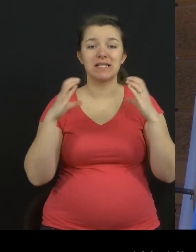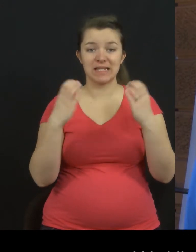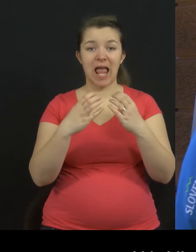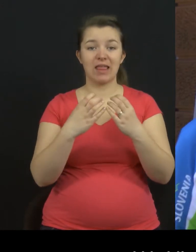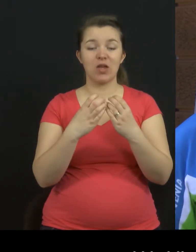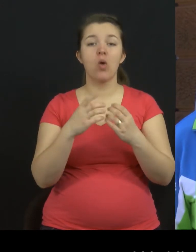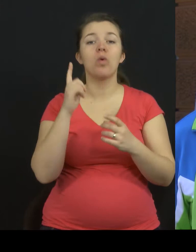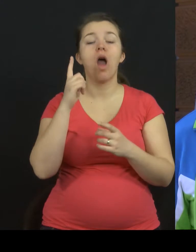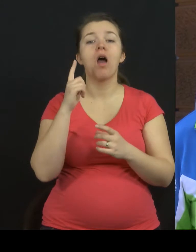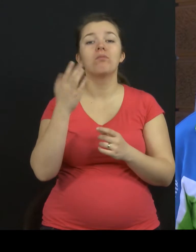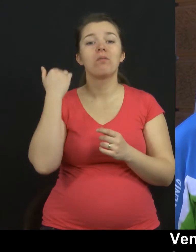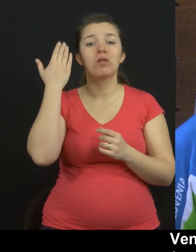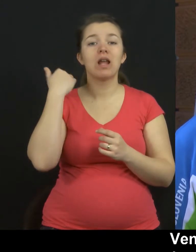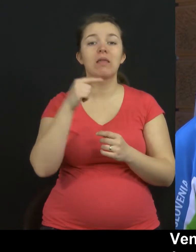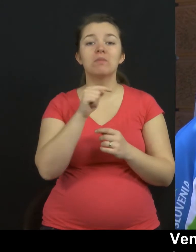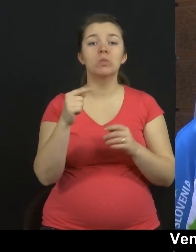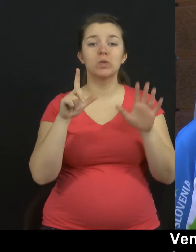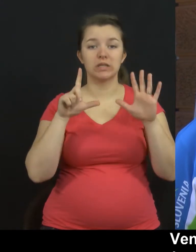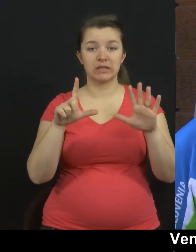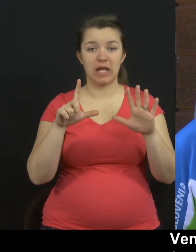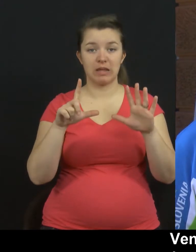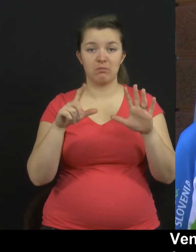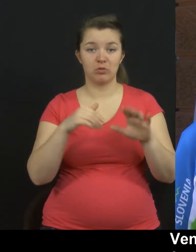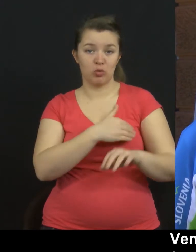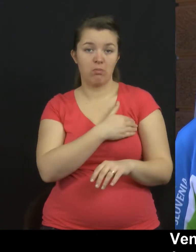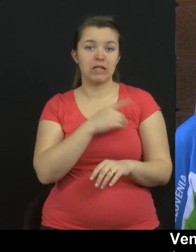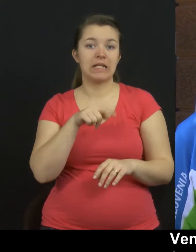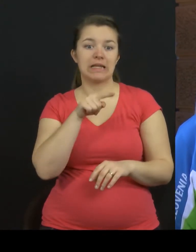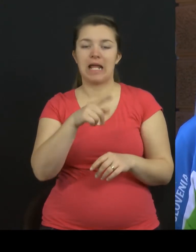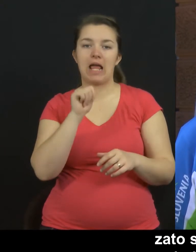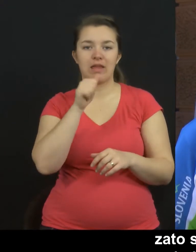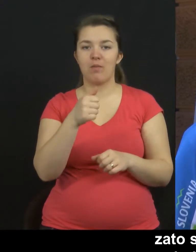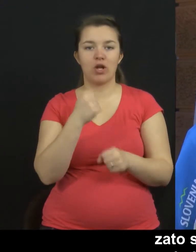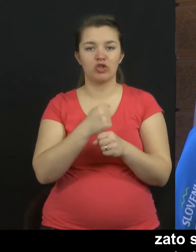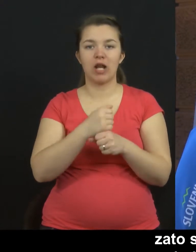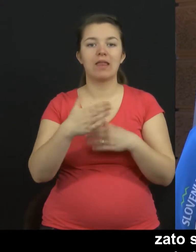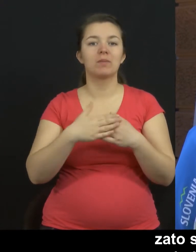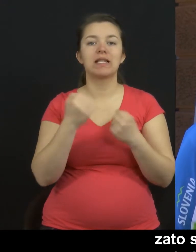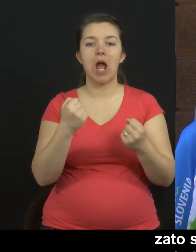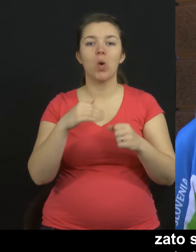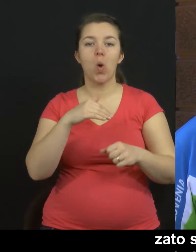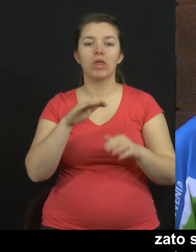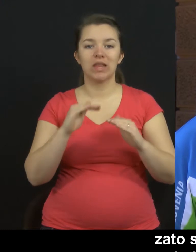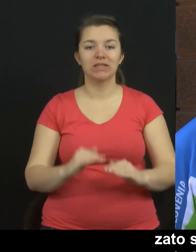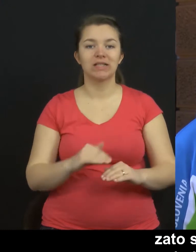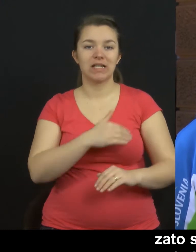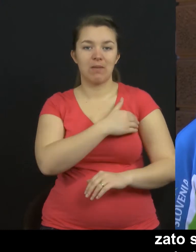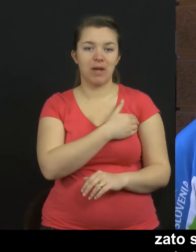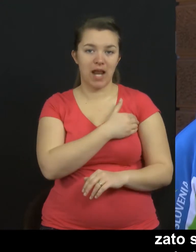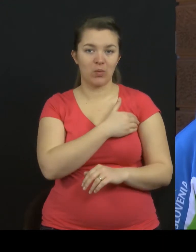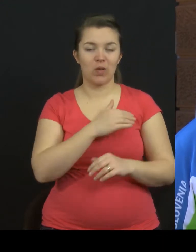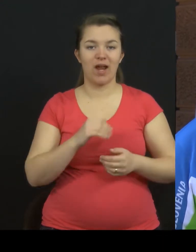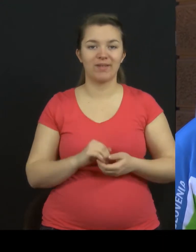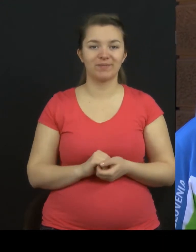odprtem stadionu. Vendar je bilo takrat minus 7 in tega se ne da delati pri nizkih